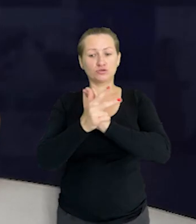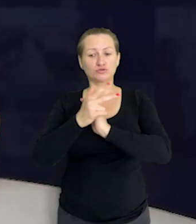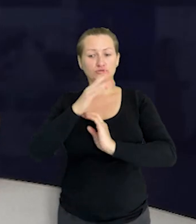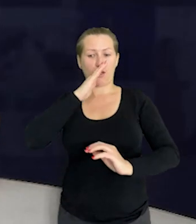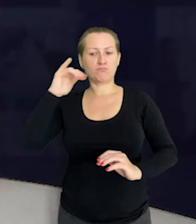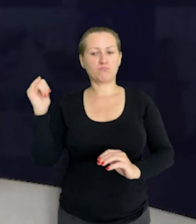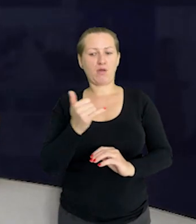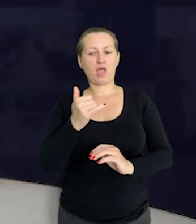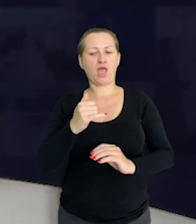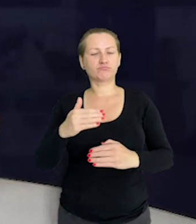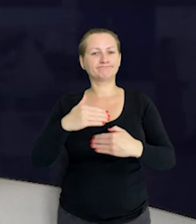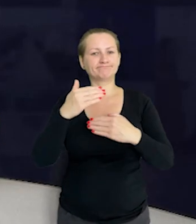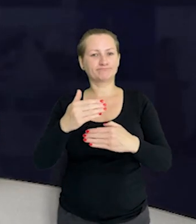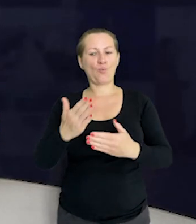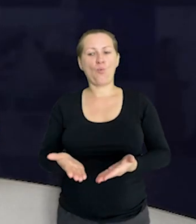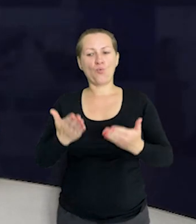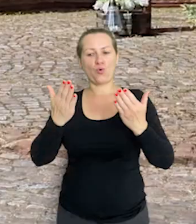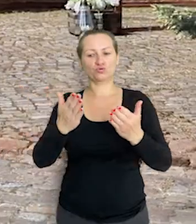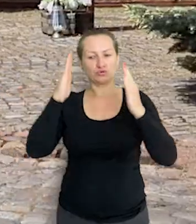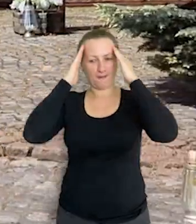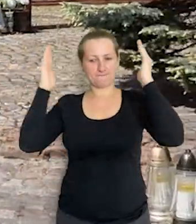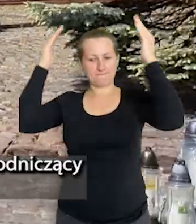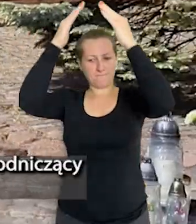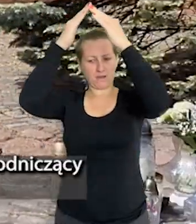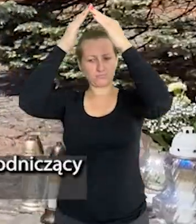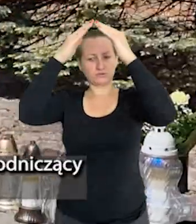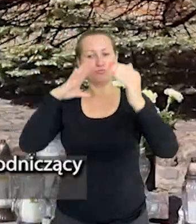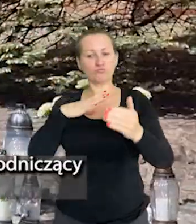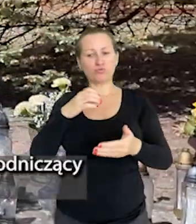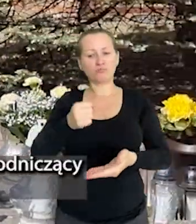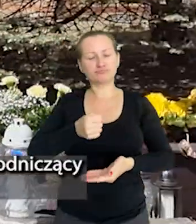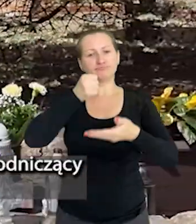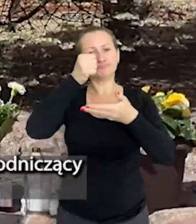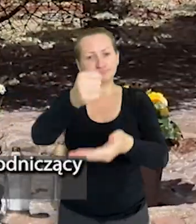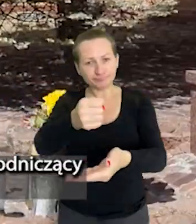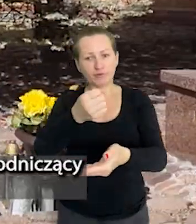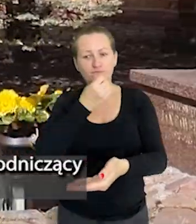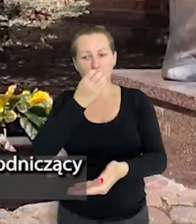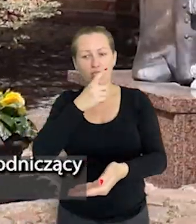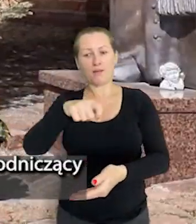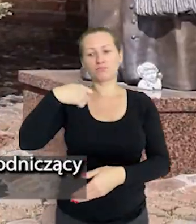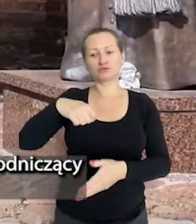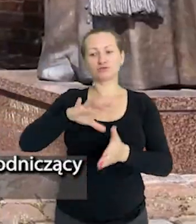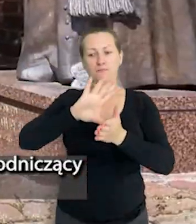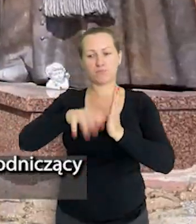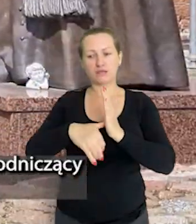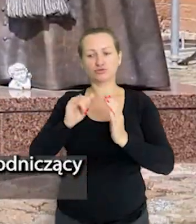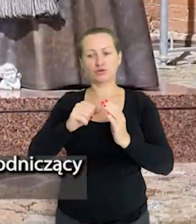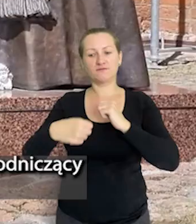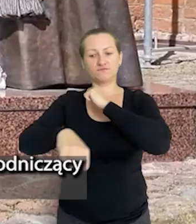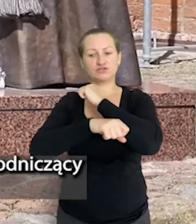18 maja przypadła kolejna rocznica urodzin świętego Jana Pawła II. Pamięć papieża Polaka uczcili prezydent miasta Janusz Stankowiak